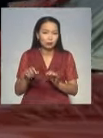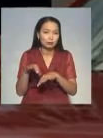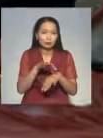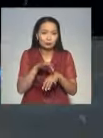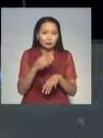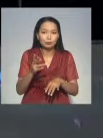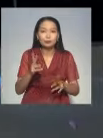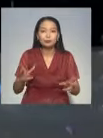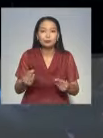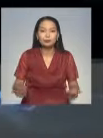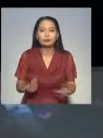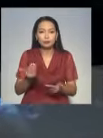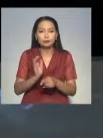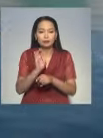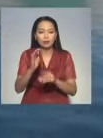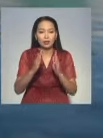направили в лагерь для беженцев.